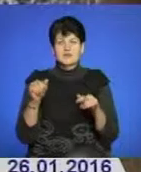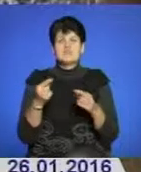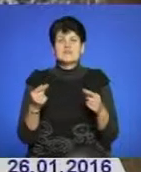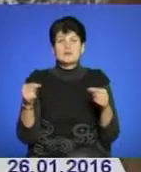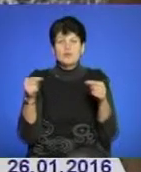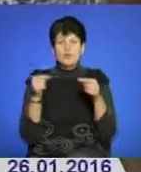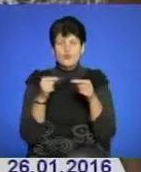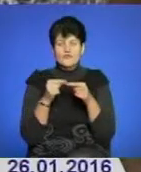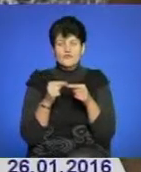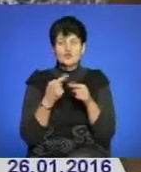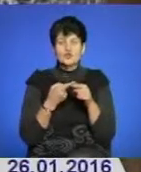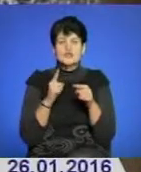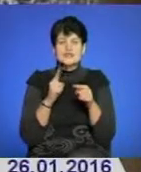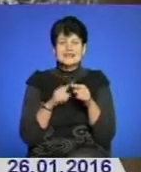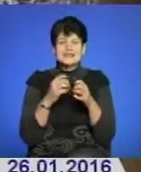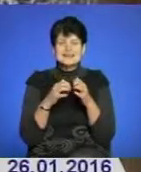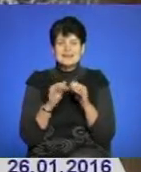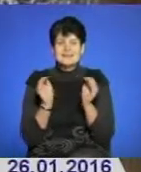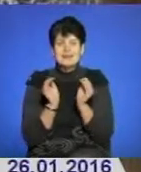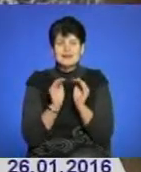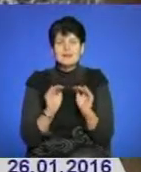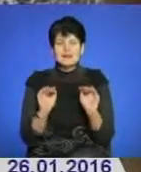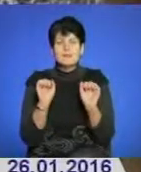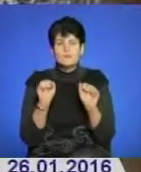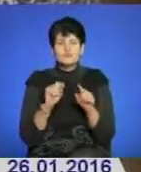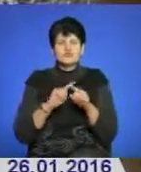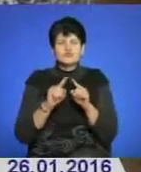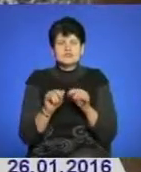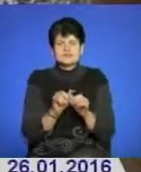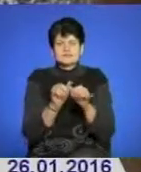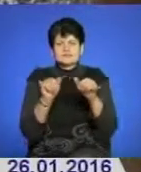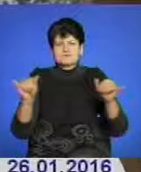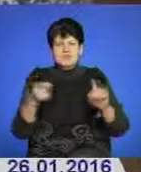зокрема, серед таких маленьких дітей може бути надзвичайно швидке поширення інфекції.